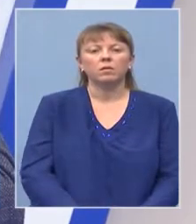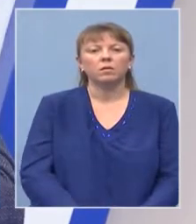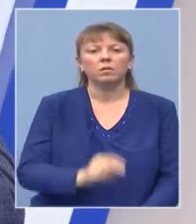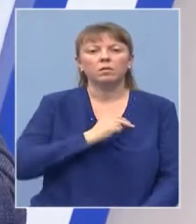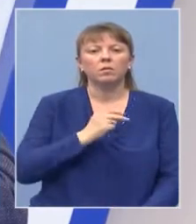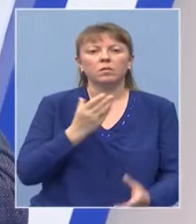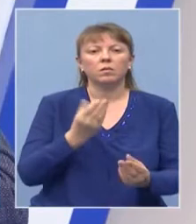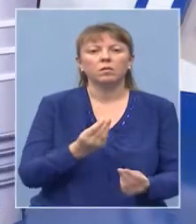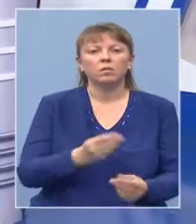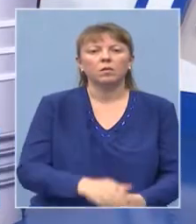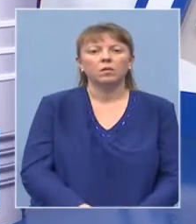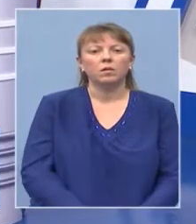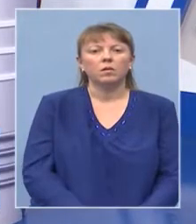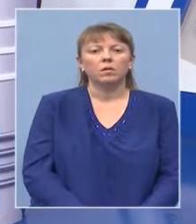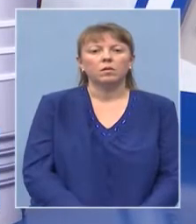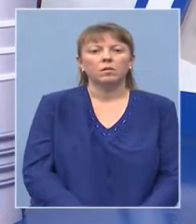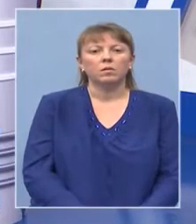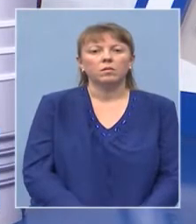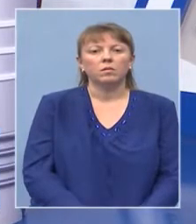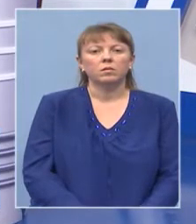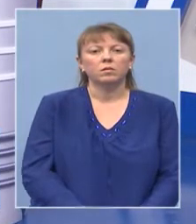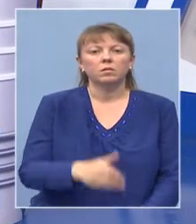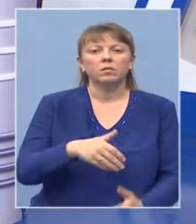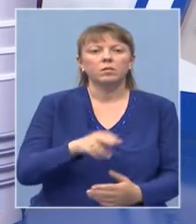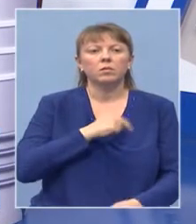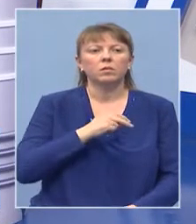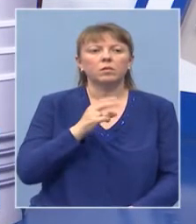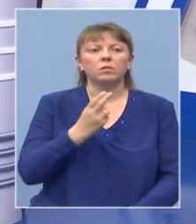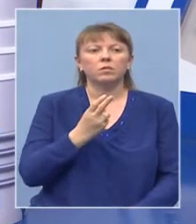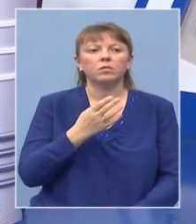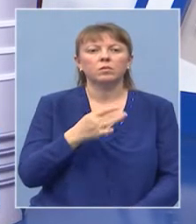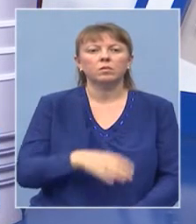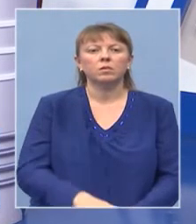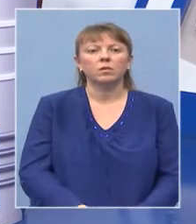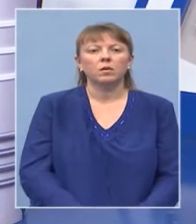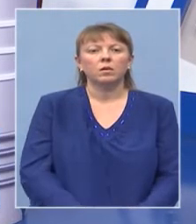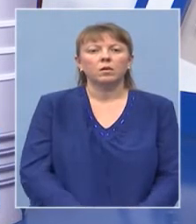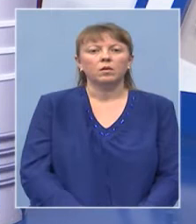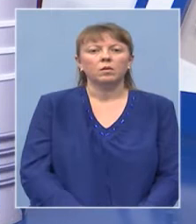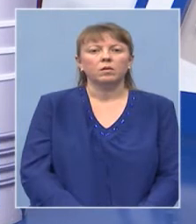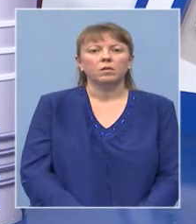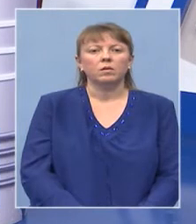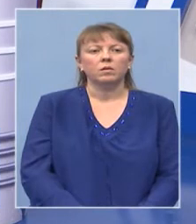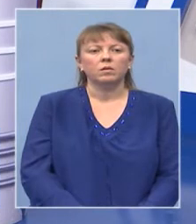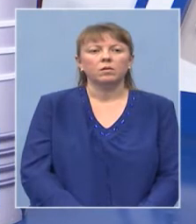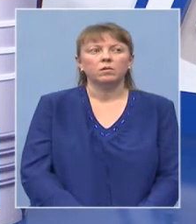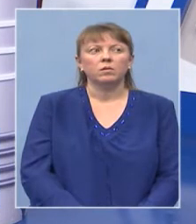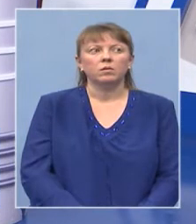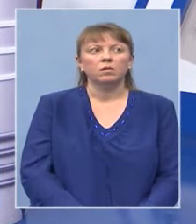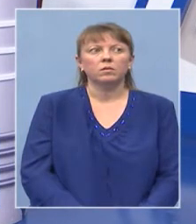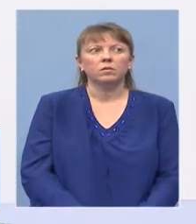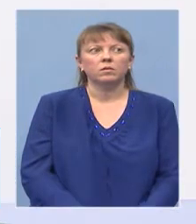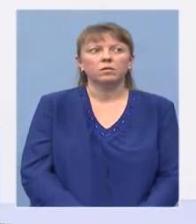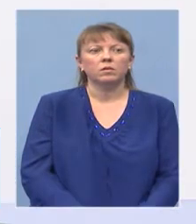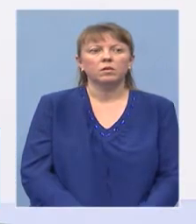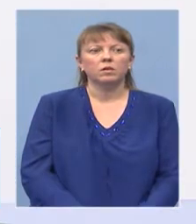рабочим дням. В рамках улучшения работы ЦОНов, а также пожеланий наших граждан, мы изменили